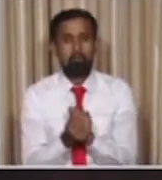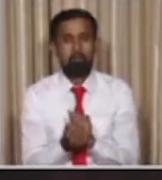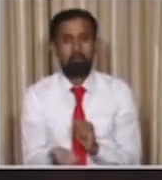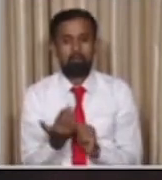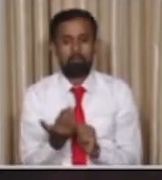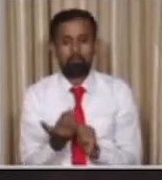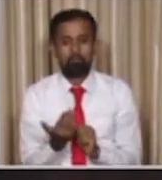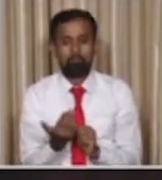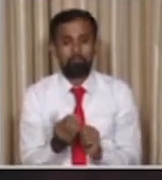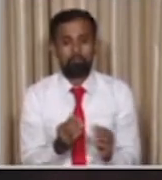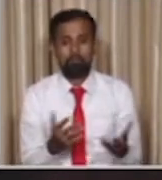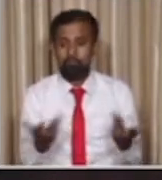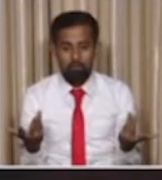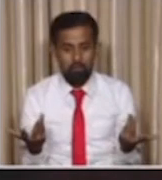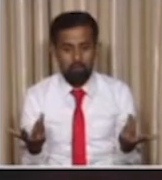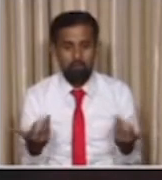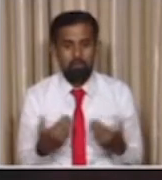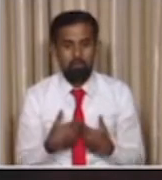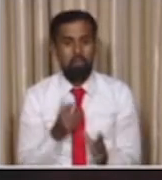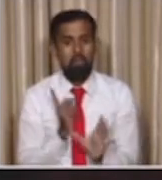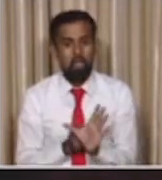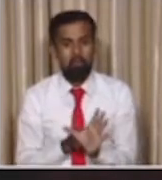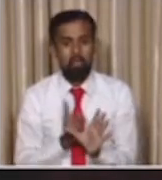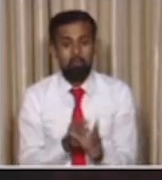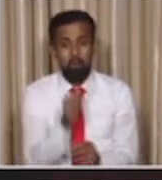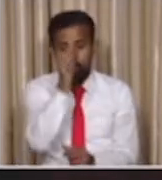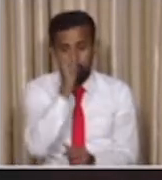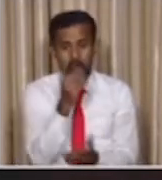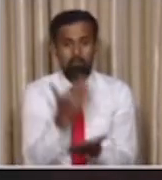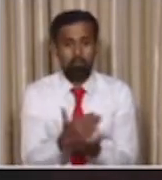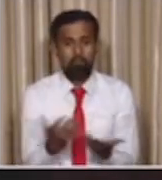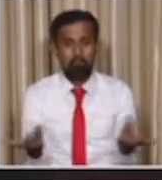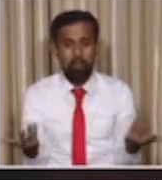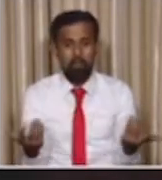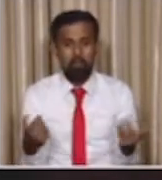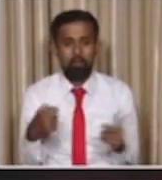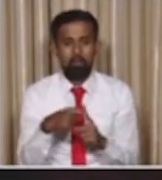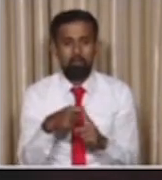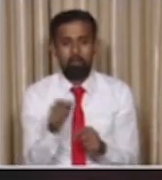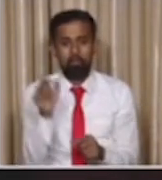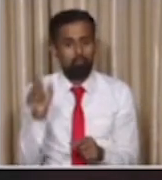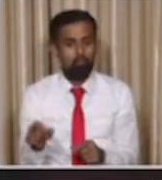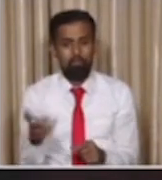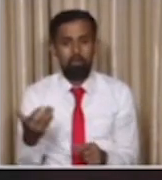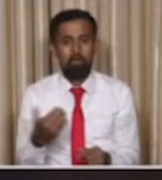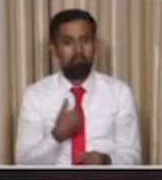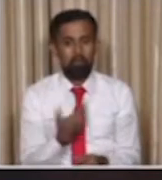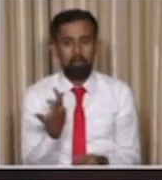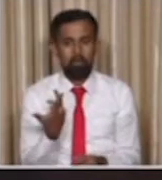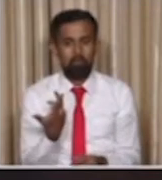ඕන. එහෙම කරගත්තේ නැත්නම් අපිට හැමදාම මේ හොරකම නවත්තන්න බෑ. කේලිය රමු කැල්ල නෙවෙයි මම